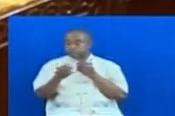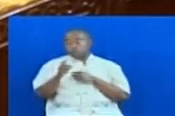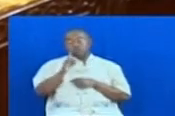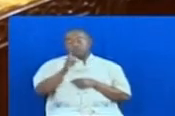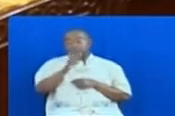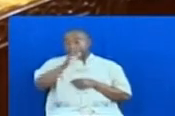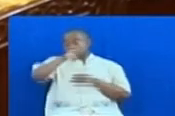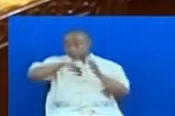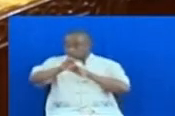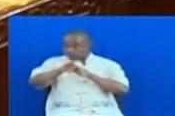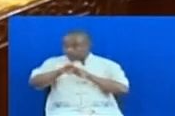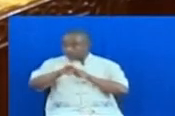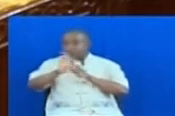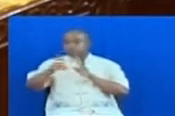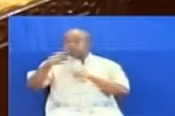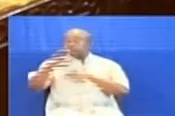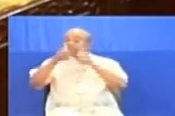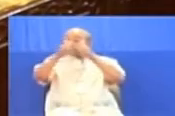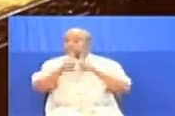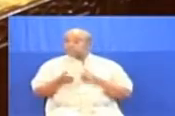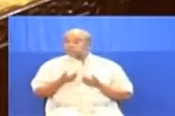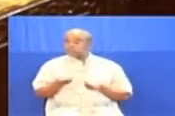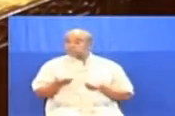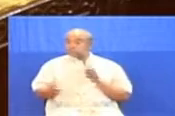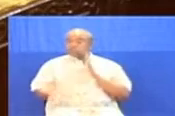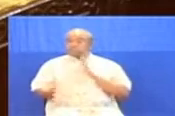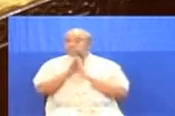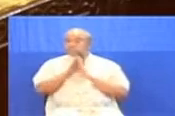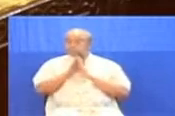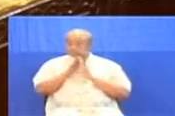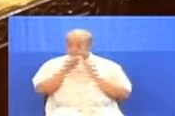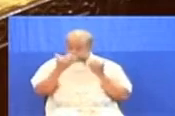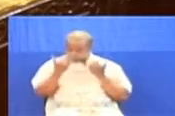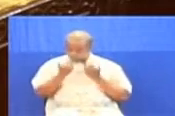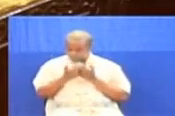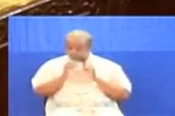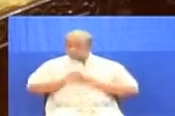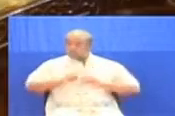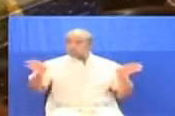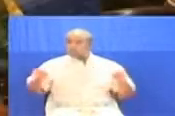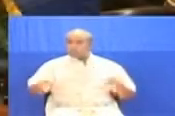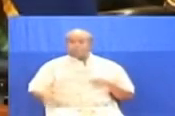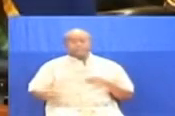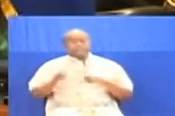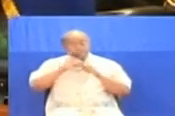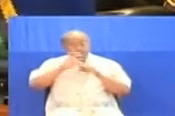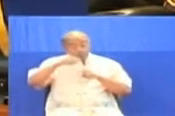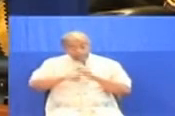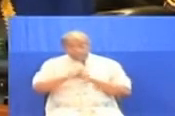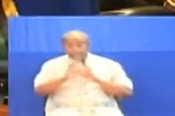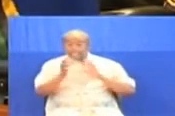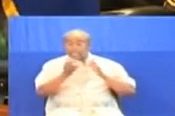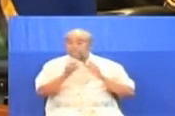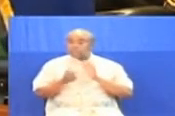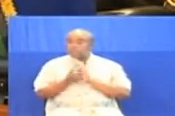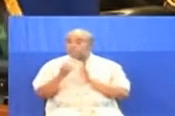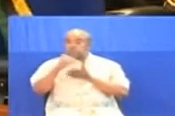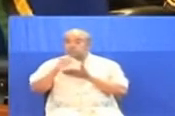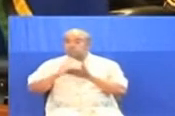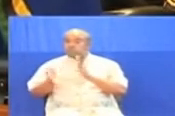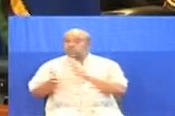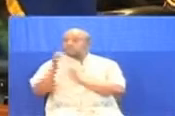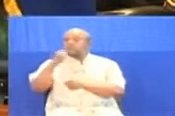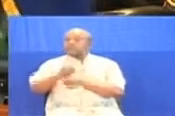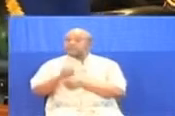lini, lakini baada ya tangazo hili zitaanza kutumwa, na zitakapotumwa tuanze kuzifanyia kazi wakati wote tuko hapa, ili kama